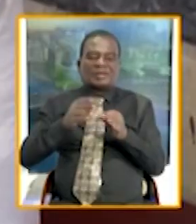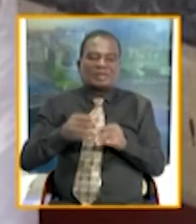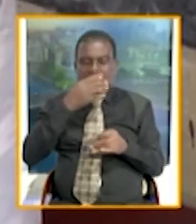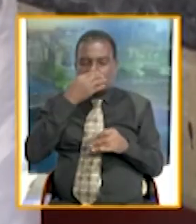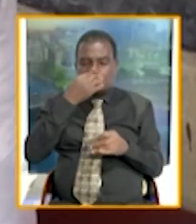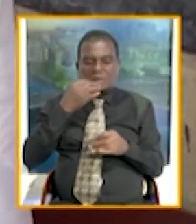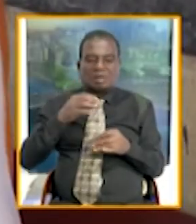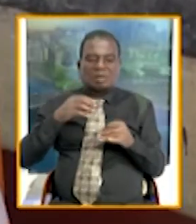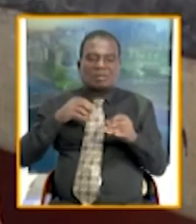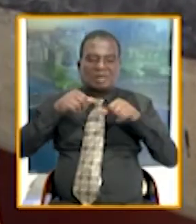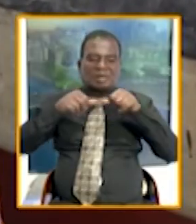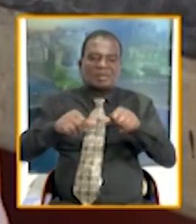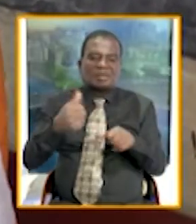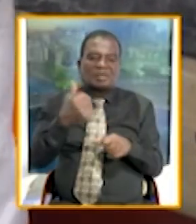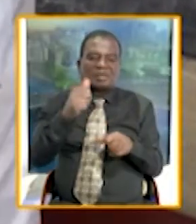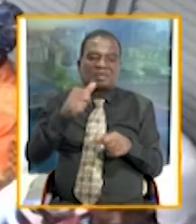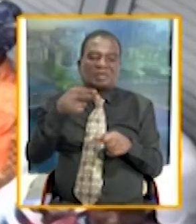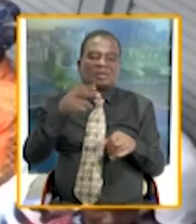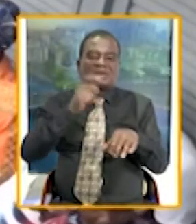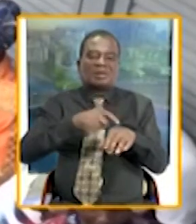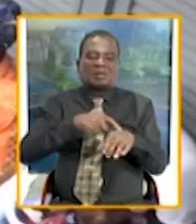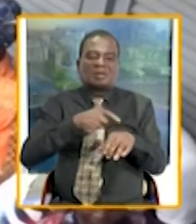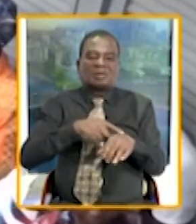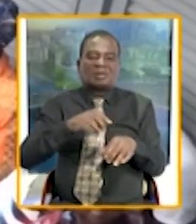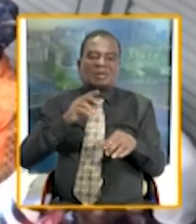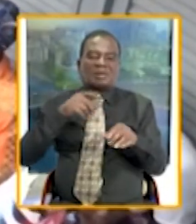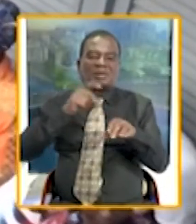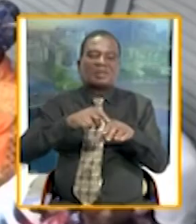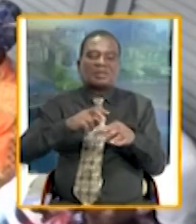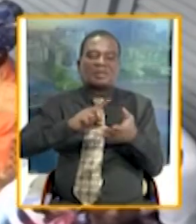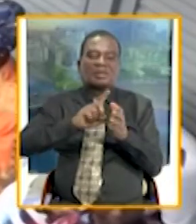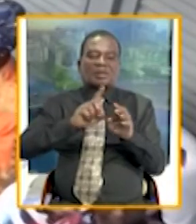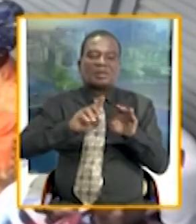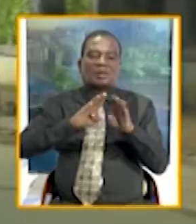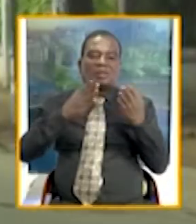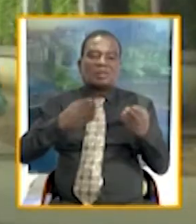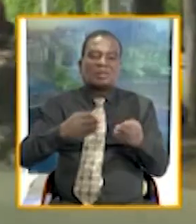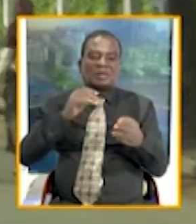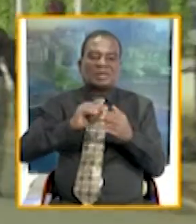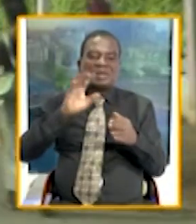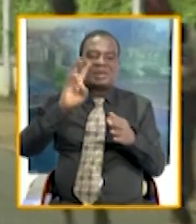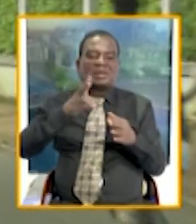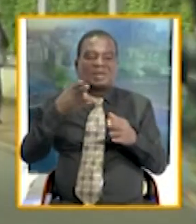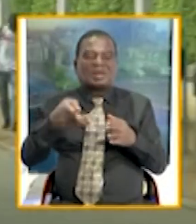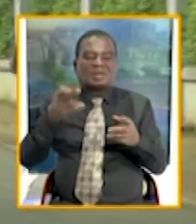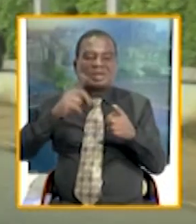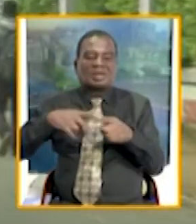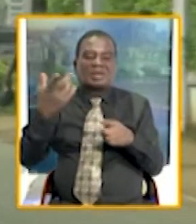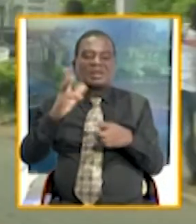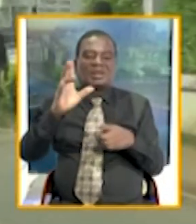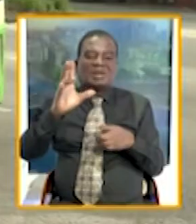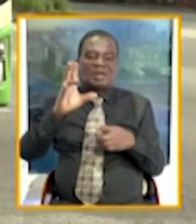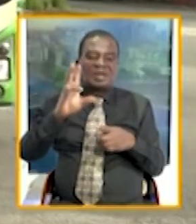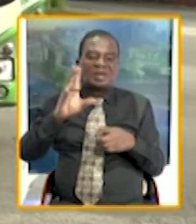Le scrutin doit durer 10 heures de temps. Les heures d'ouverture sont normalement prévues de 7h à 18h pour laisser place à